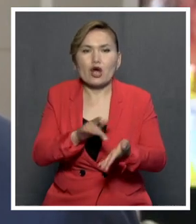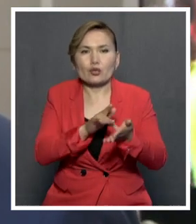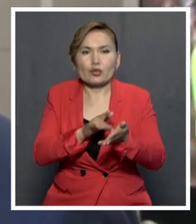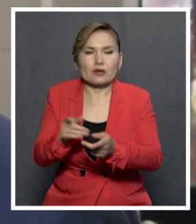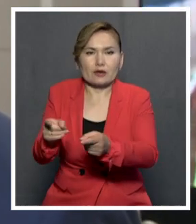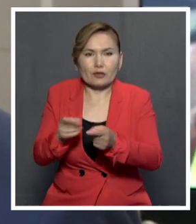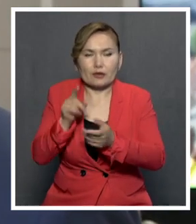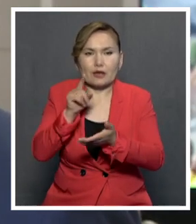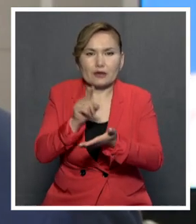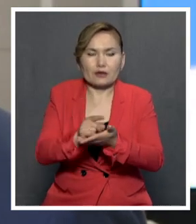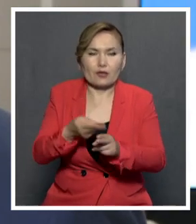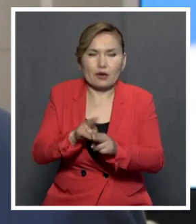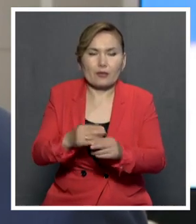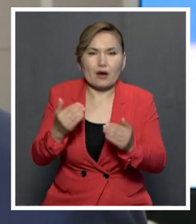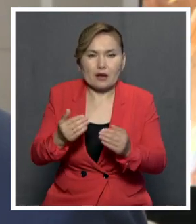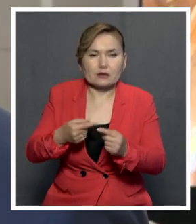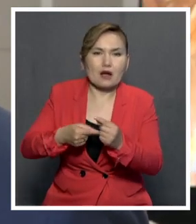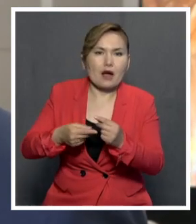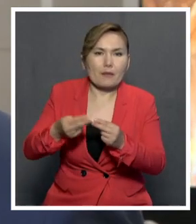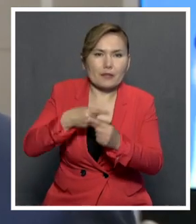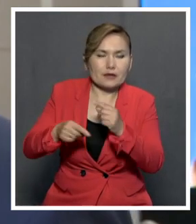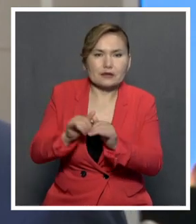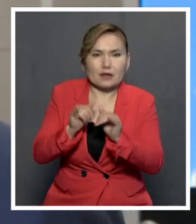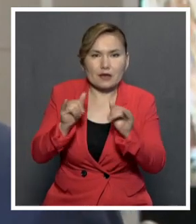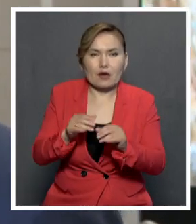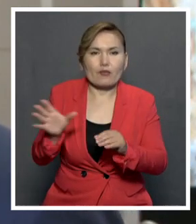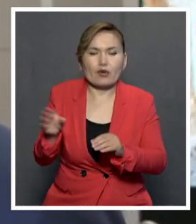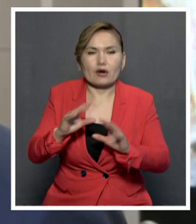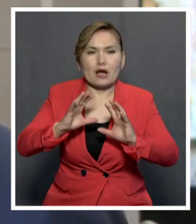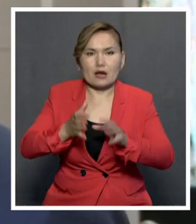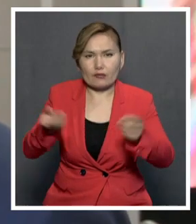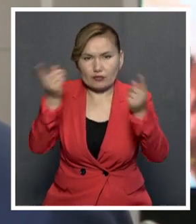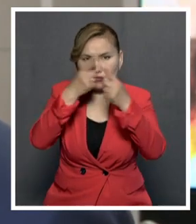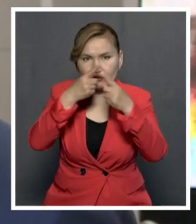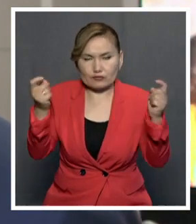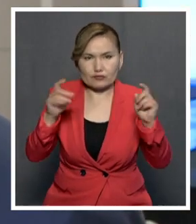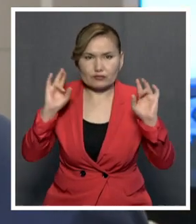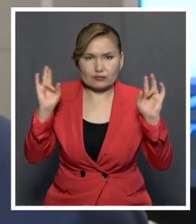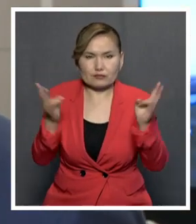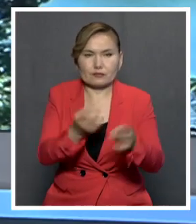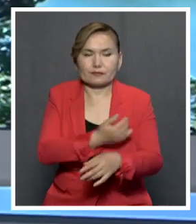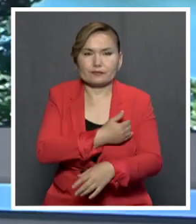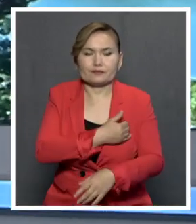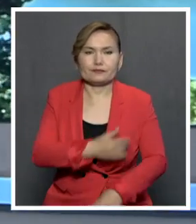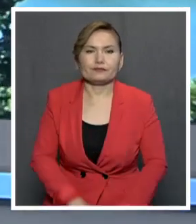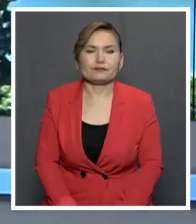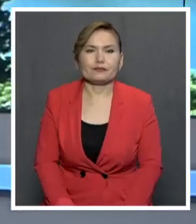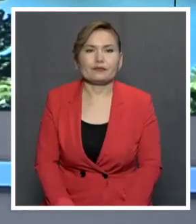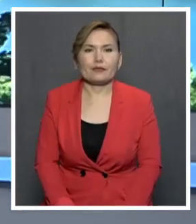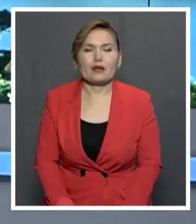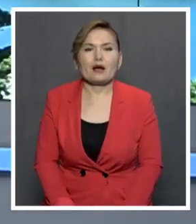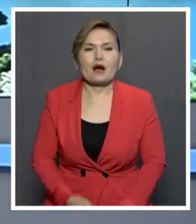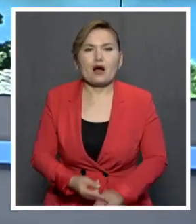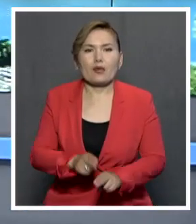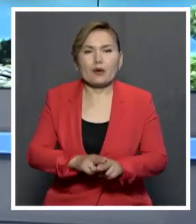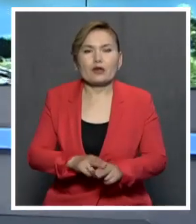атайды. Соны қазір жаңадан құрып, бүкіл әлемге таныстырып, тарату. Ал теріскейдегі